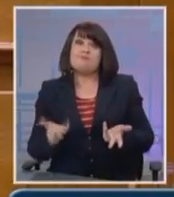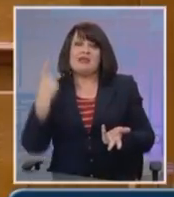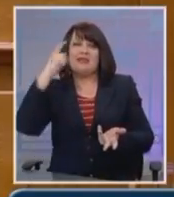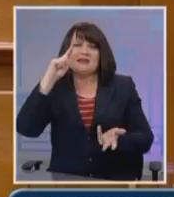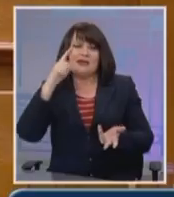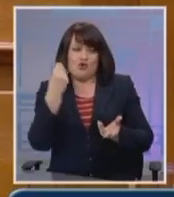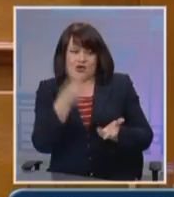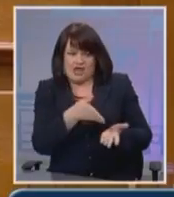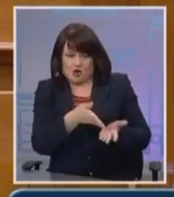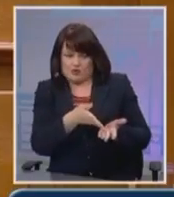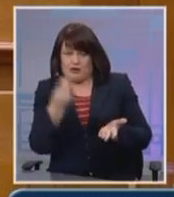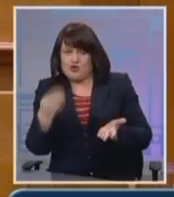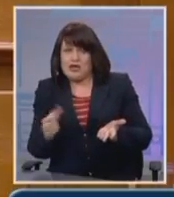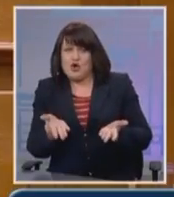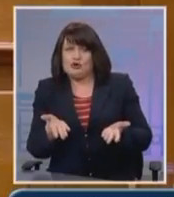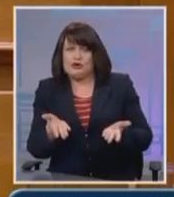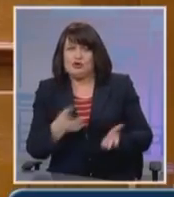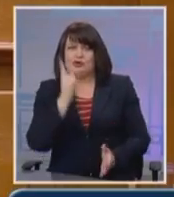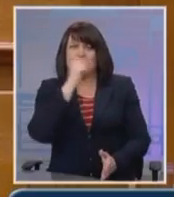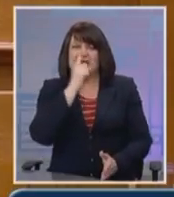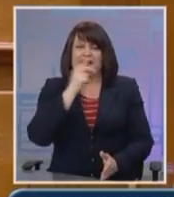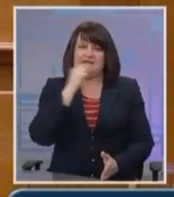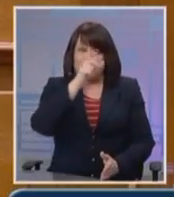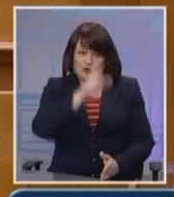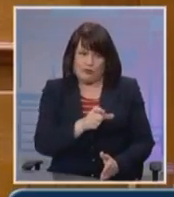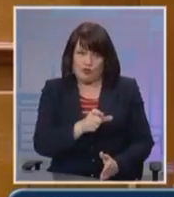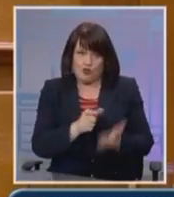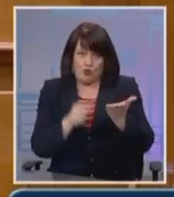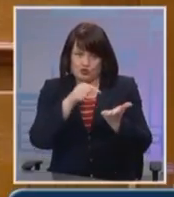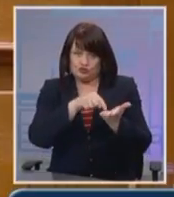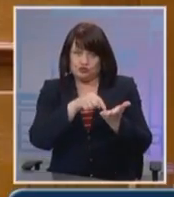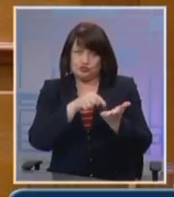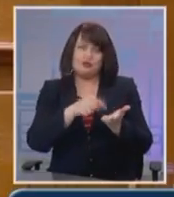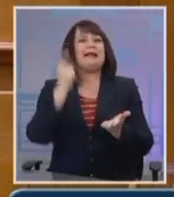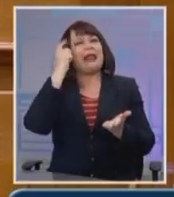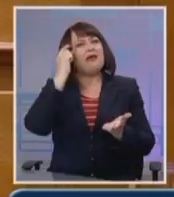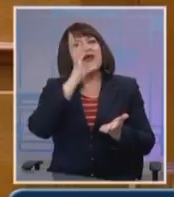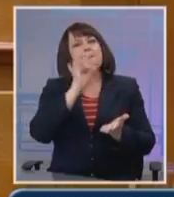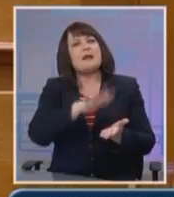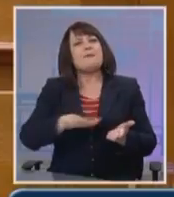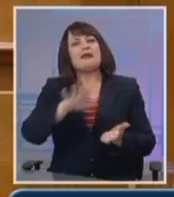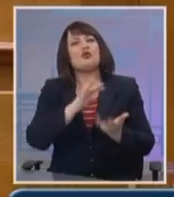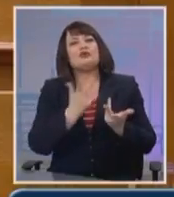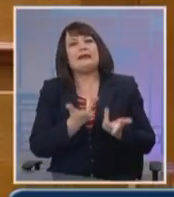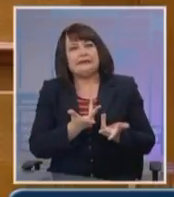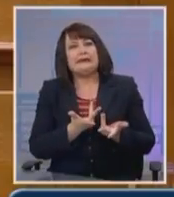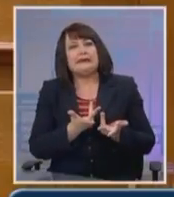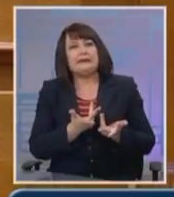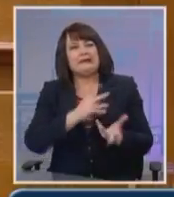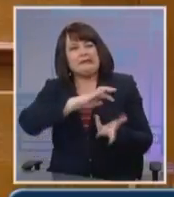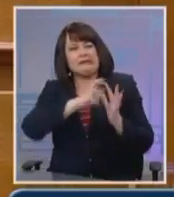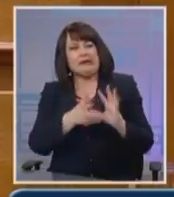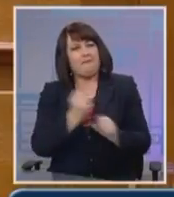είναι χειρότερο. Ένας ψεύτης πρωθυπουργός που έχει συνείδηση της πραγματικότητος και συνειδητά τη